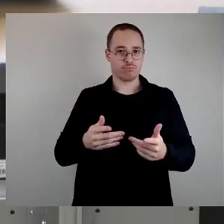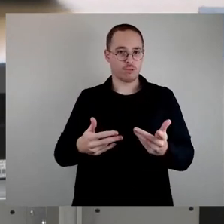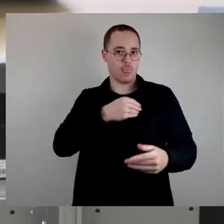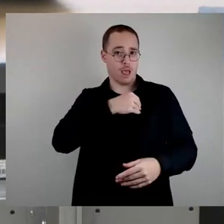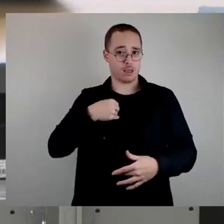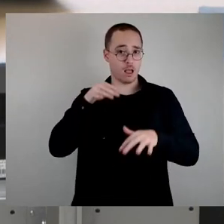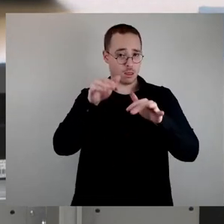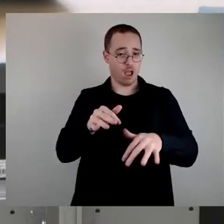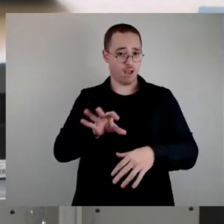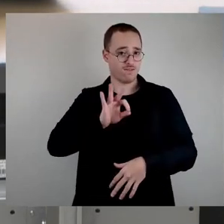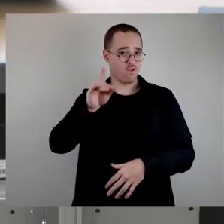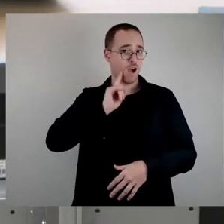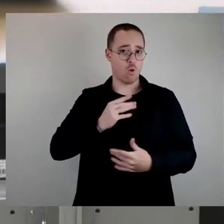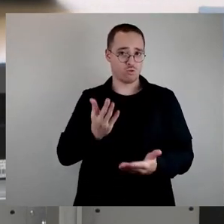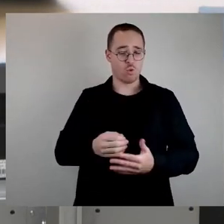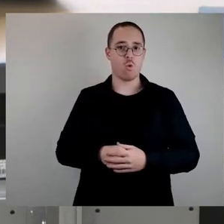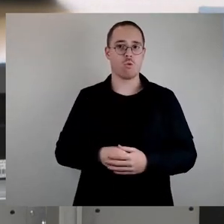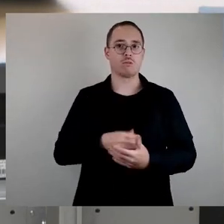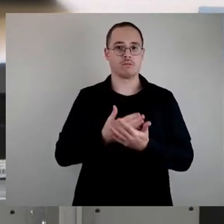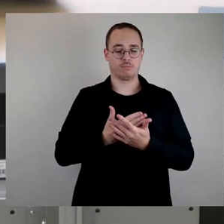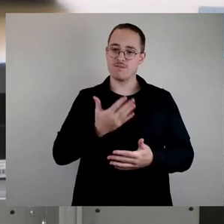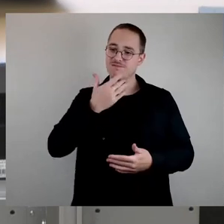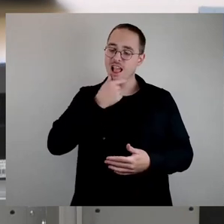zusammen strategisch anzugehen in unserer Stadt.